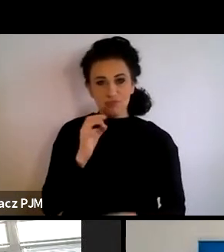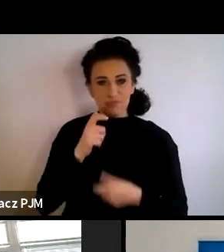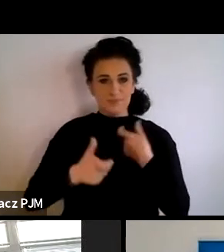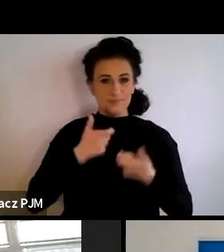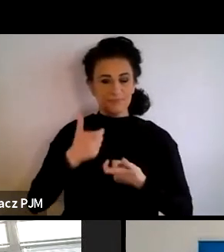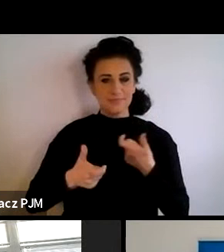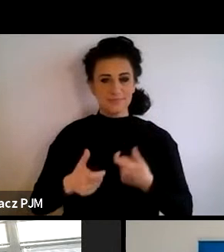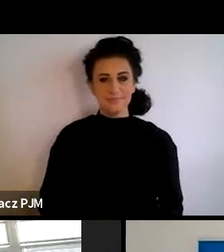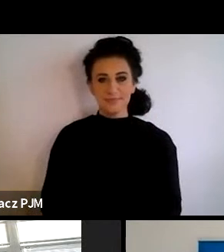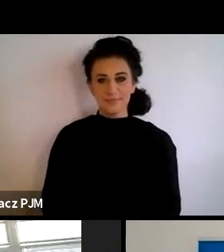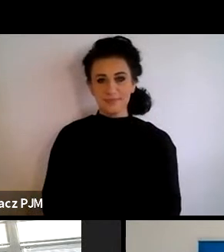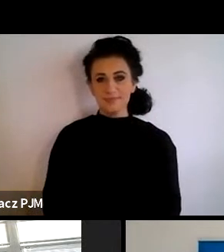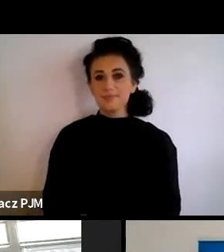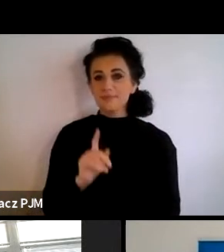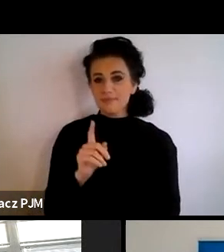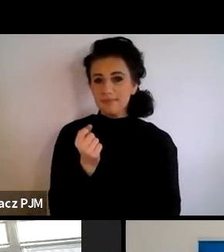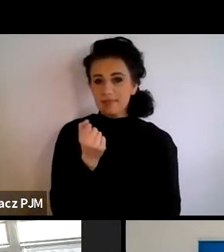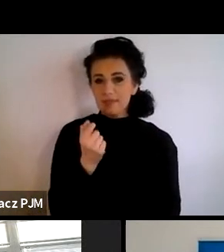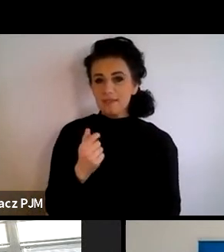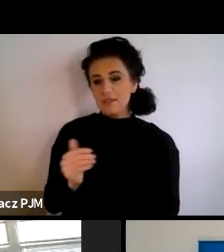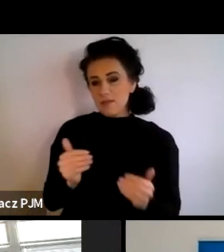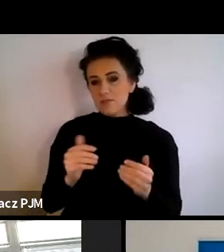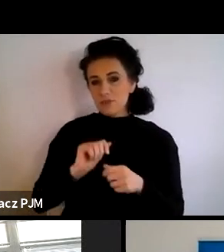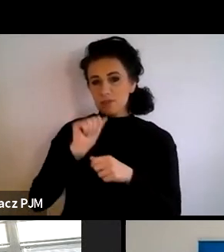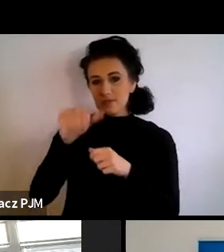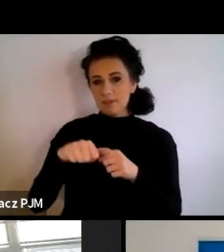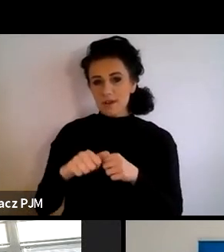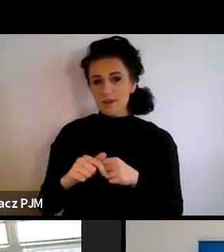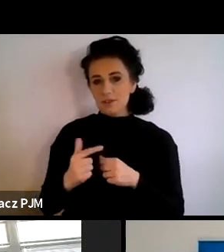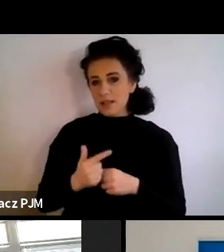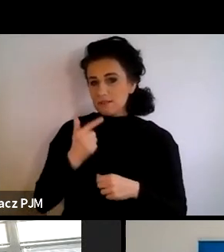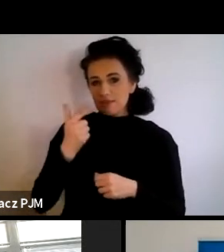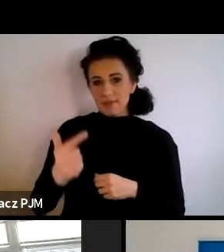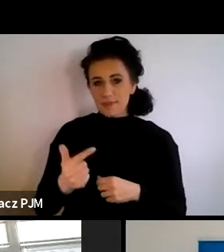ale to za chwilę, może za rok, może trochę szybciej, może uda się